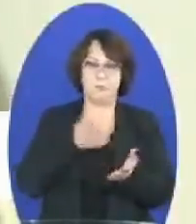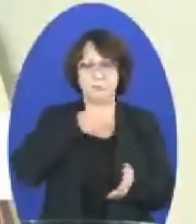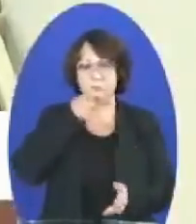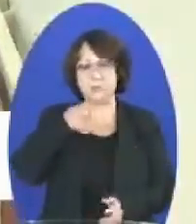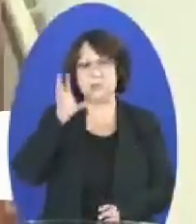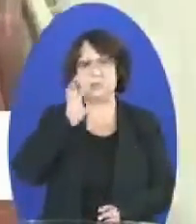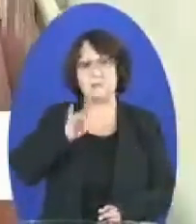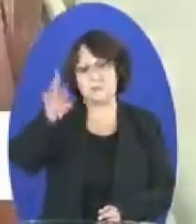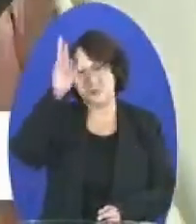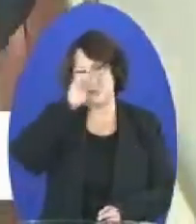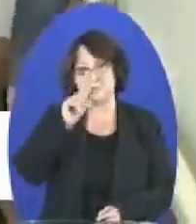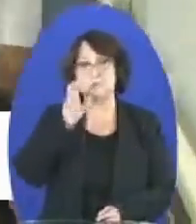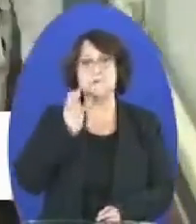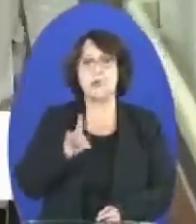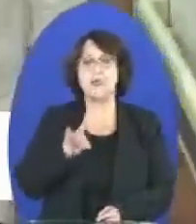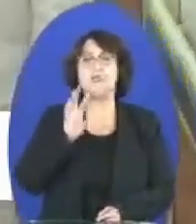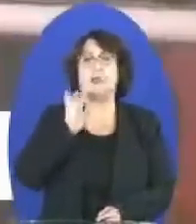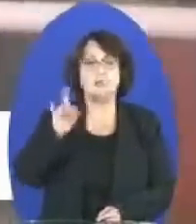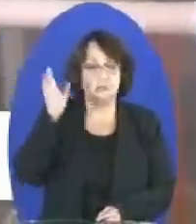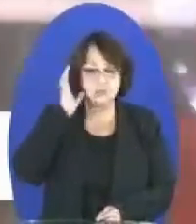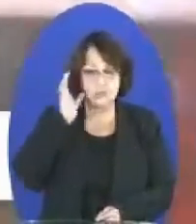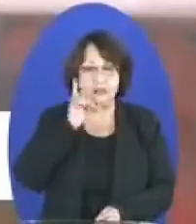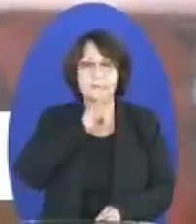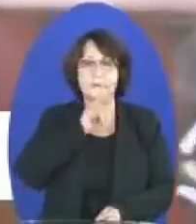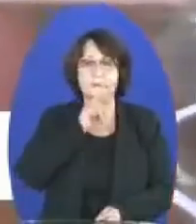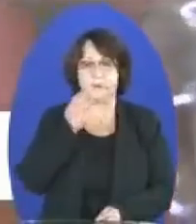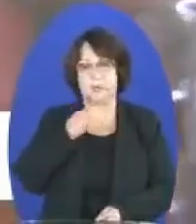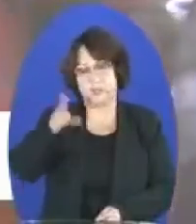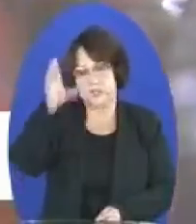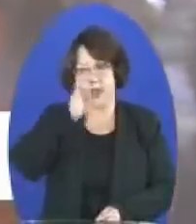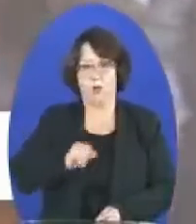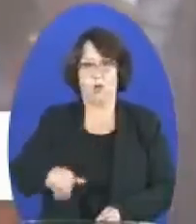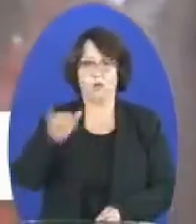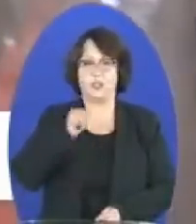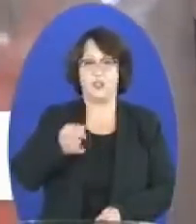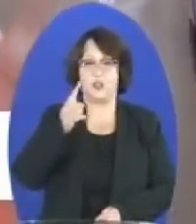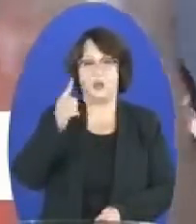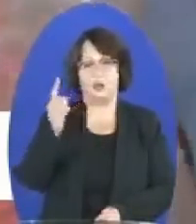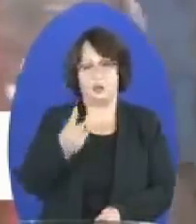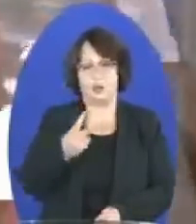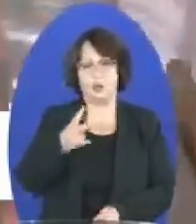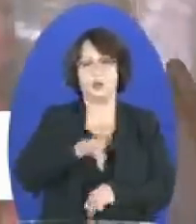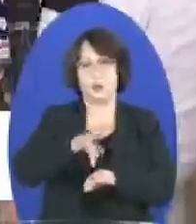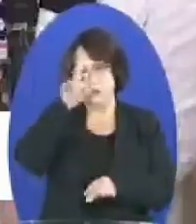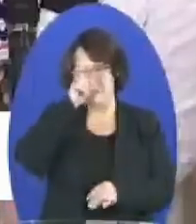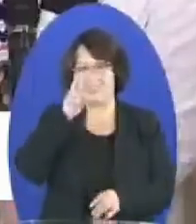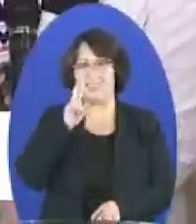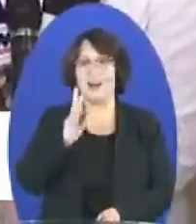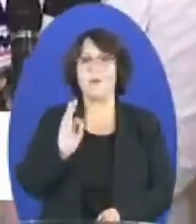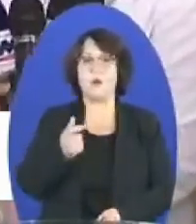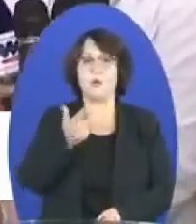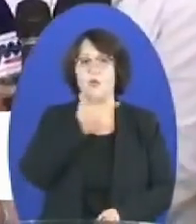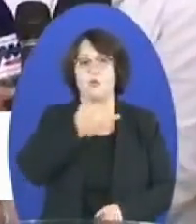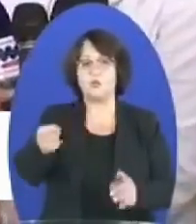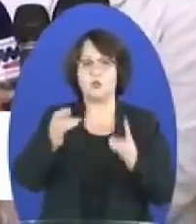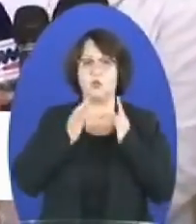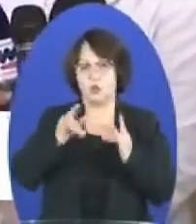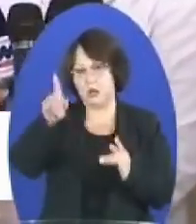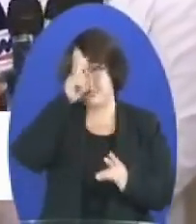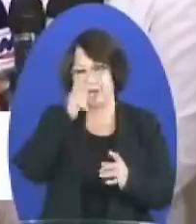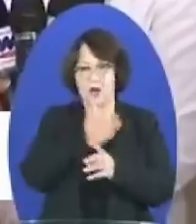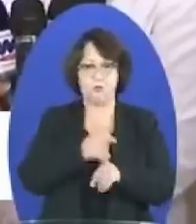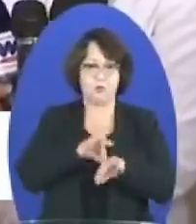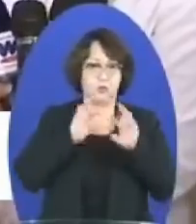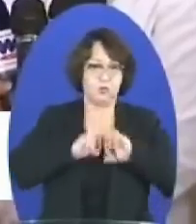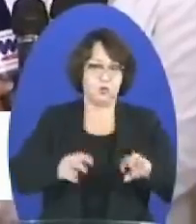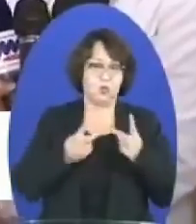байдал өнөөдөр ямар түвшинд байгаа та шадар сайд танилцсны дараа улсын 1-2 дугаар төв эмнэлэг, Ярмагийн 300 ортой эмнэлэг болон халдвар төвчин судлалын үндэсний төв,